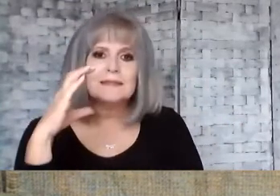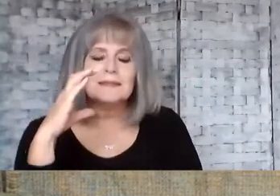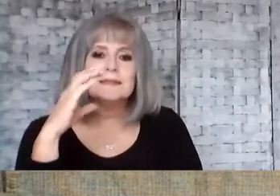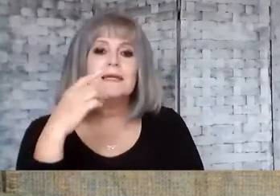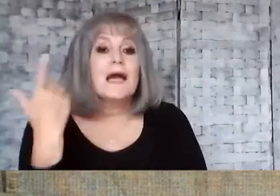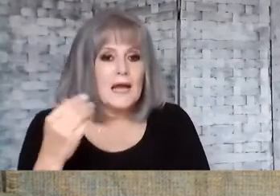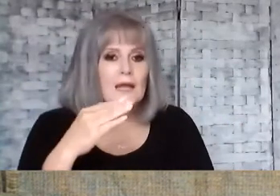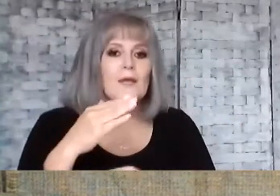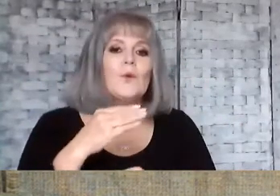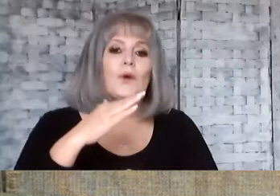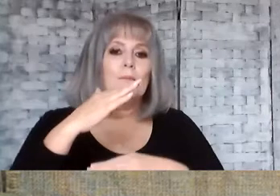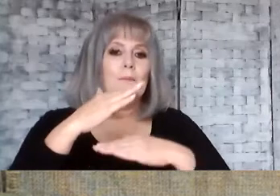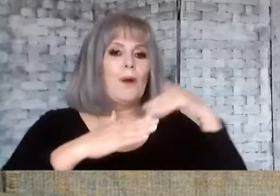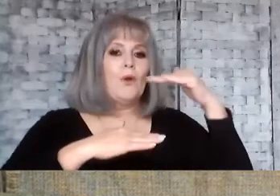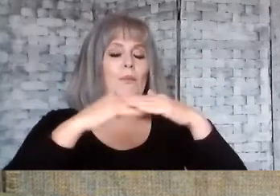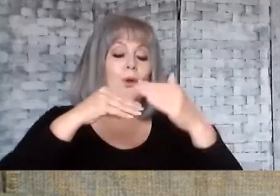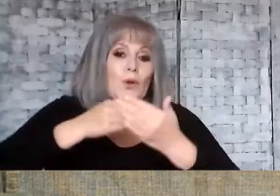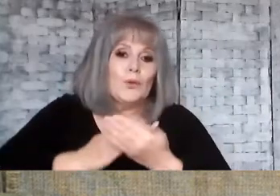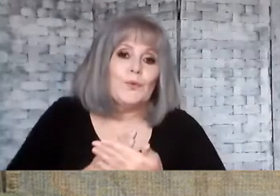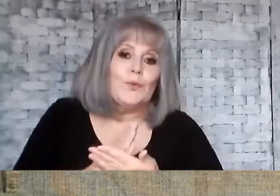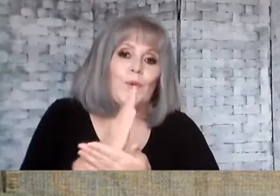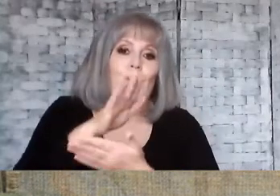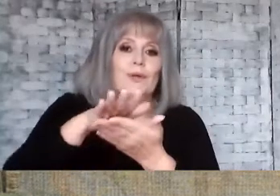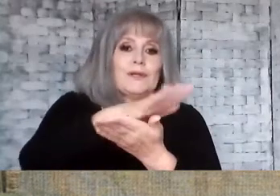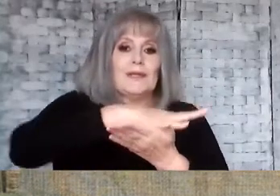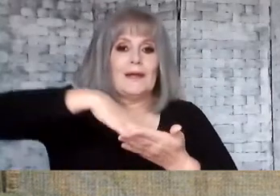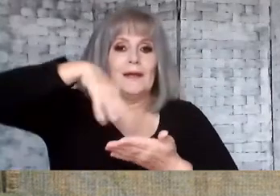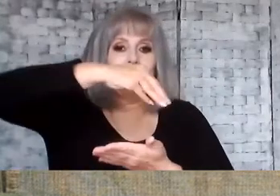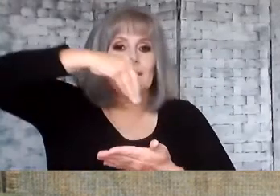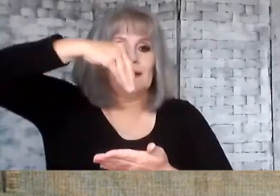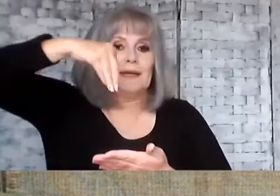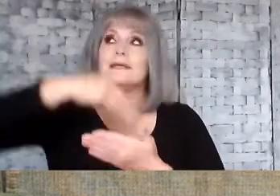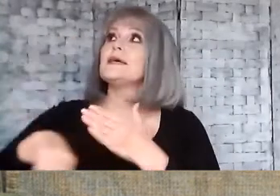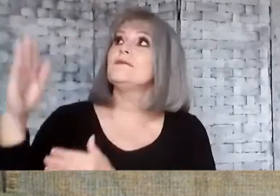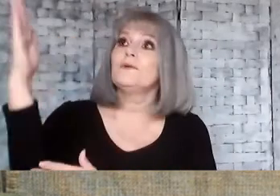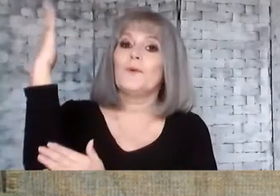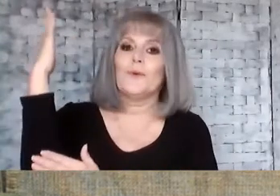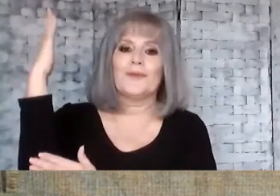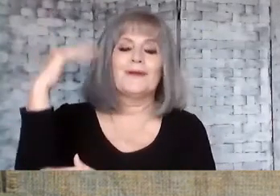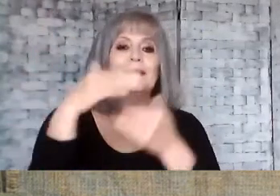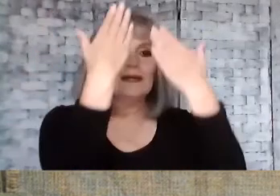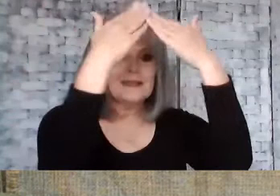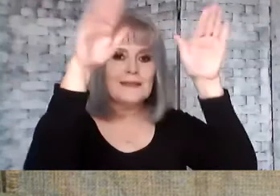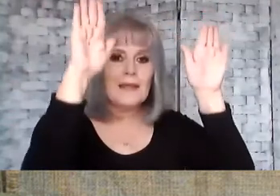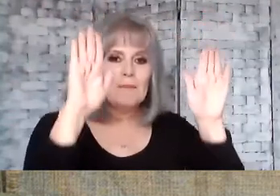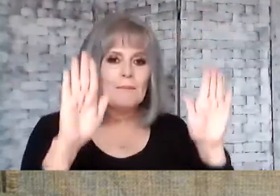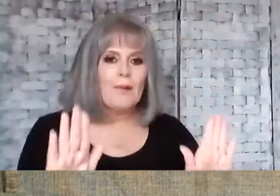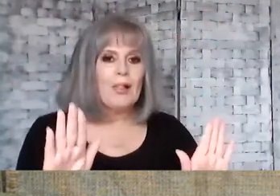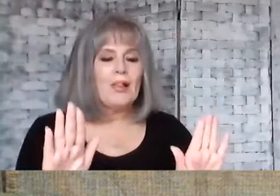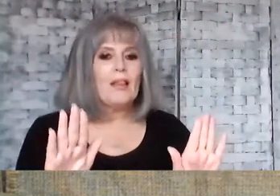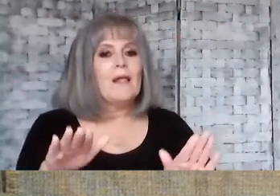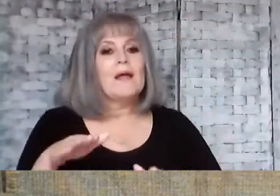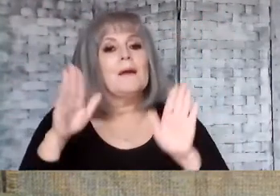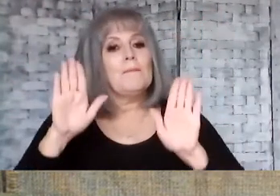nie, hy bou ook nou deur die Heilige Gees vir God, een tempel, een woonplek. En as jy